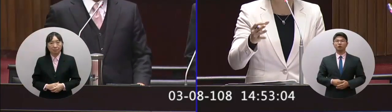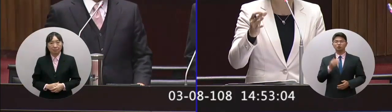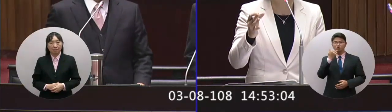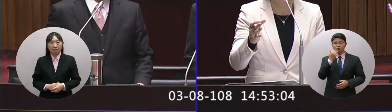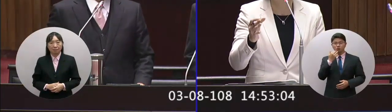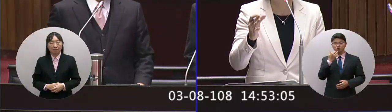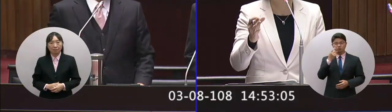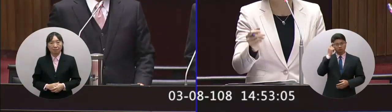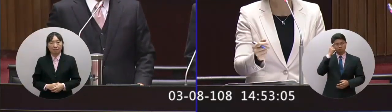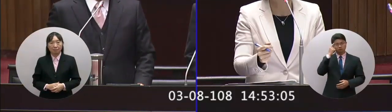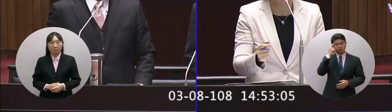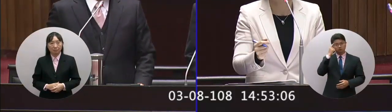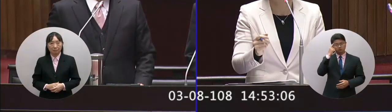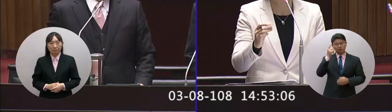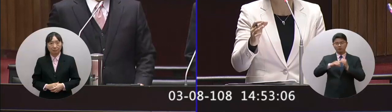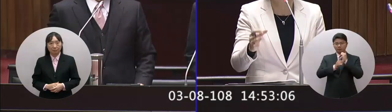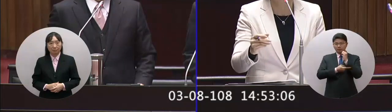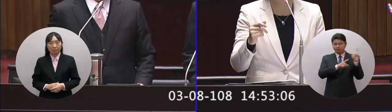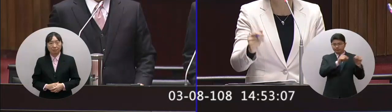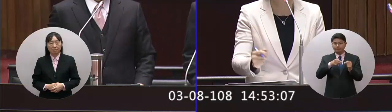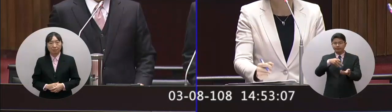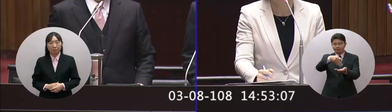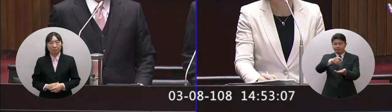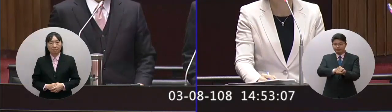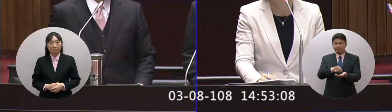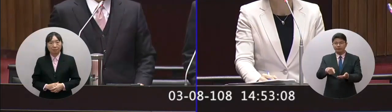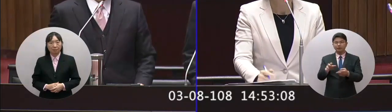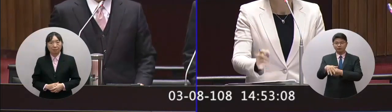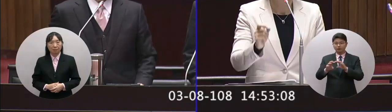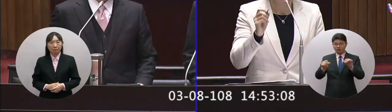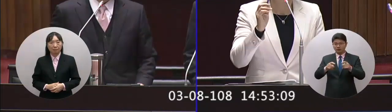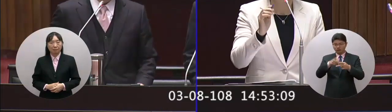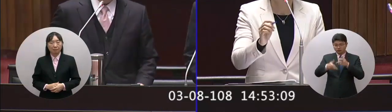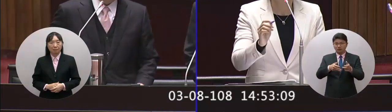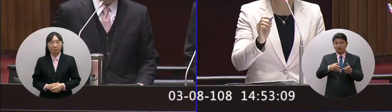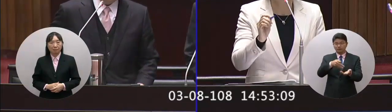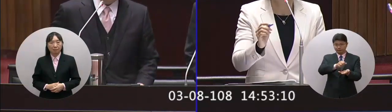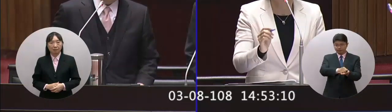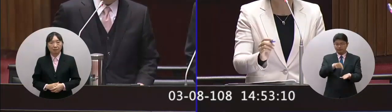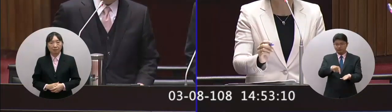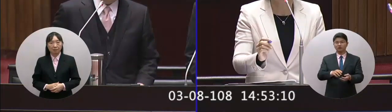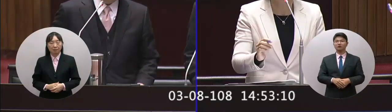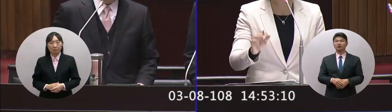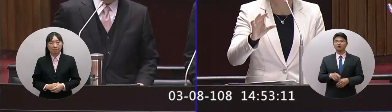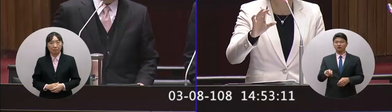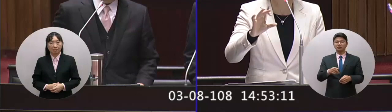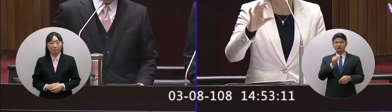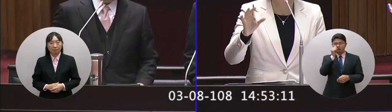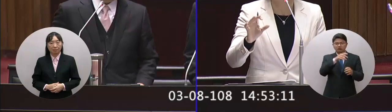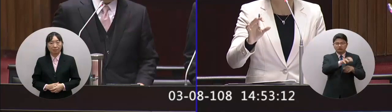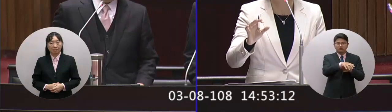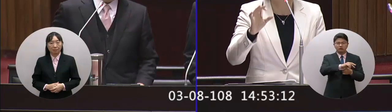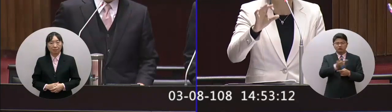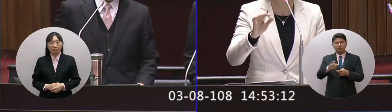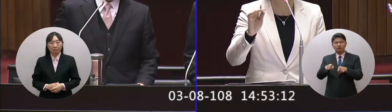为合法的这个工厂，农地上的工厂被成为合法的话，特农要转为一般农哈，其实几